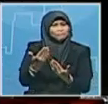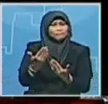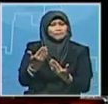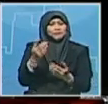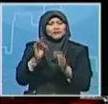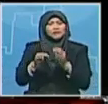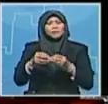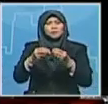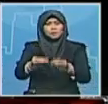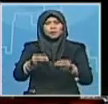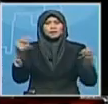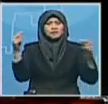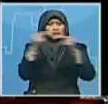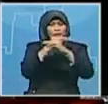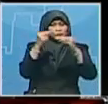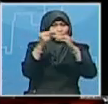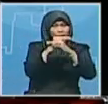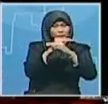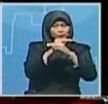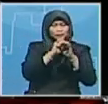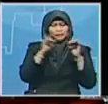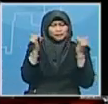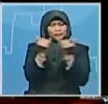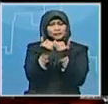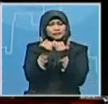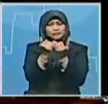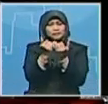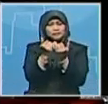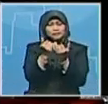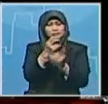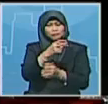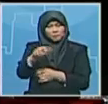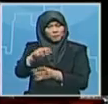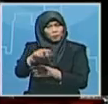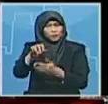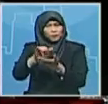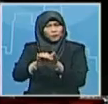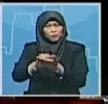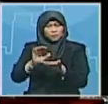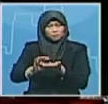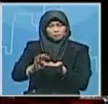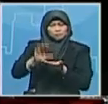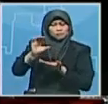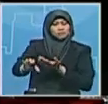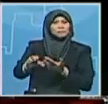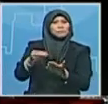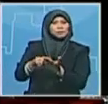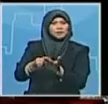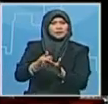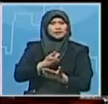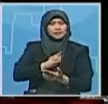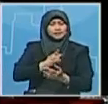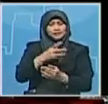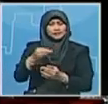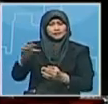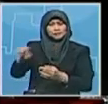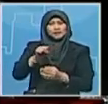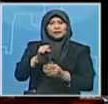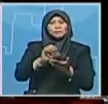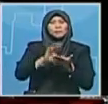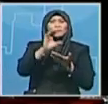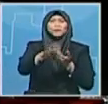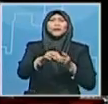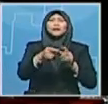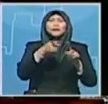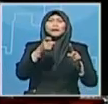bila kita membuat highway ini, syarikat konsesi ini melaburkan duit mereka dulu. Dan pada masa sama mengambil pelaburan daripada